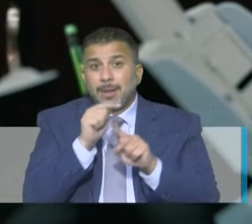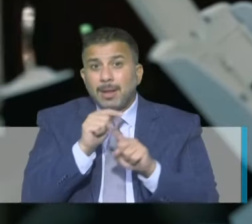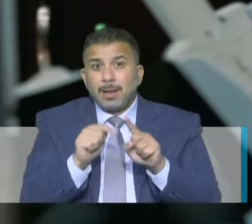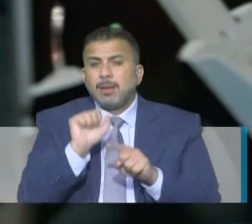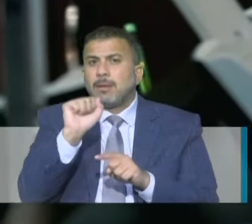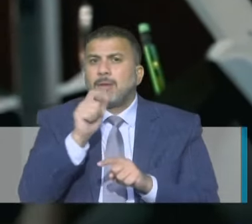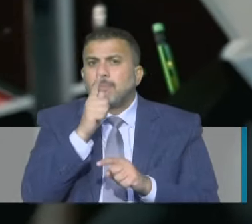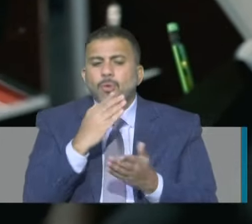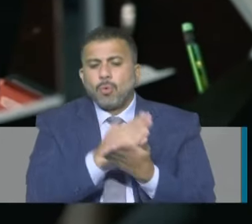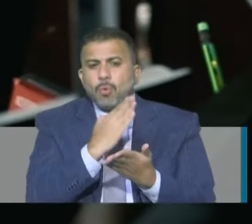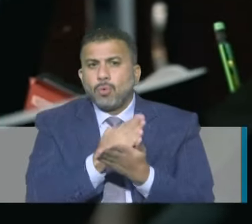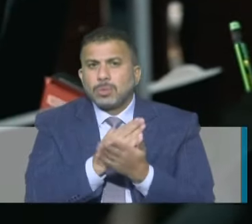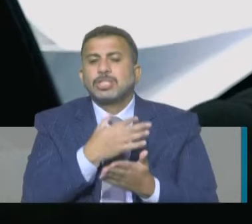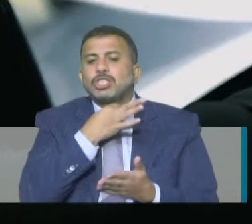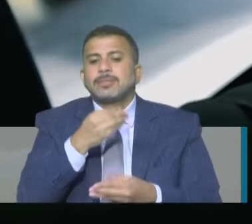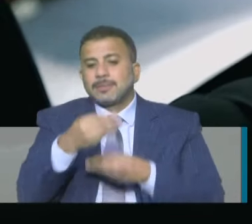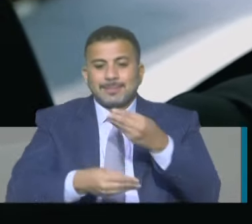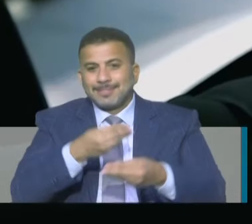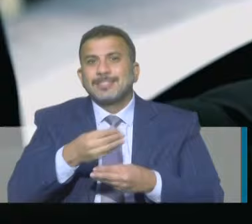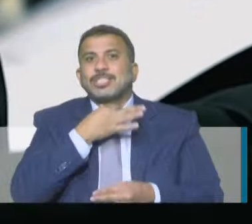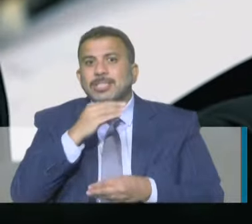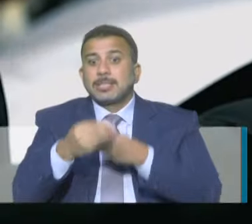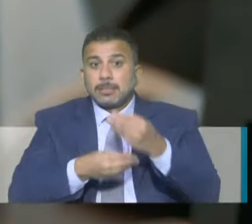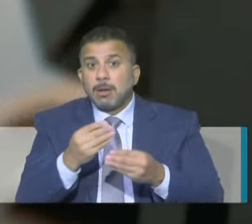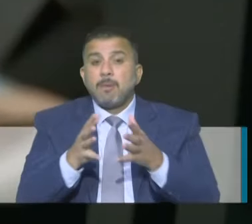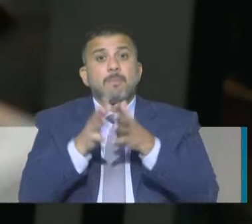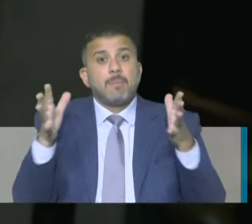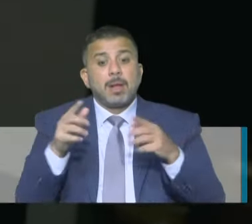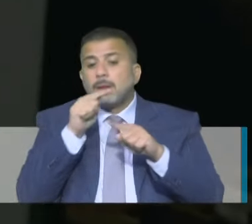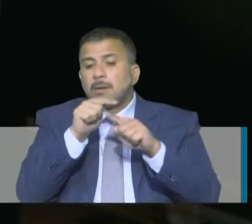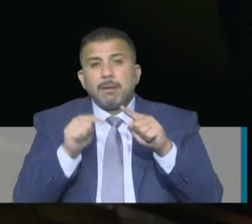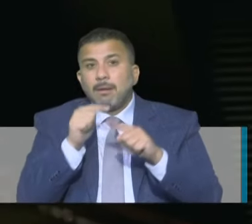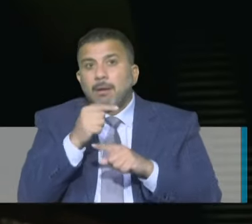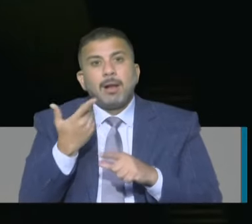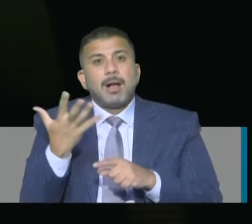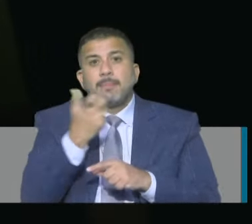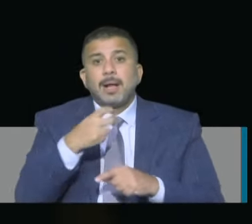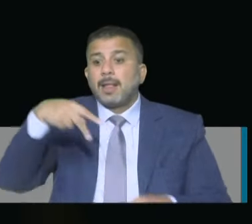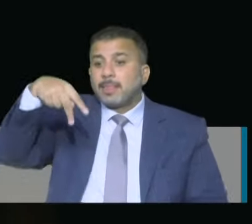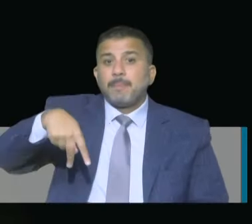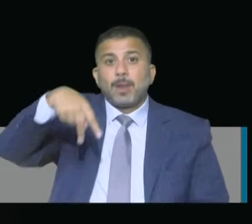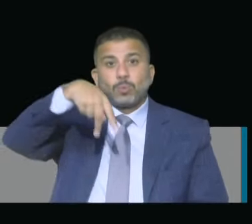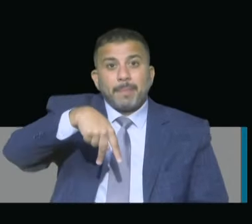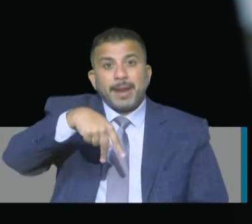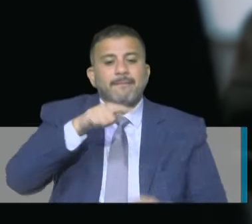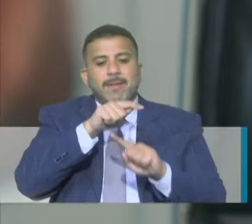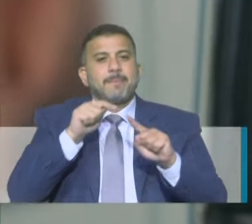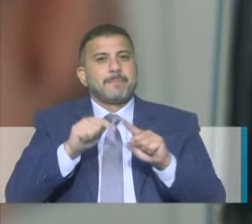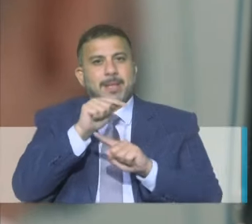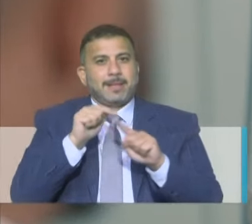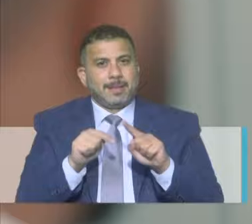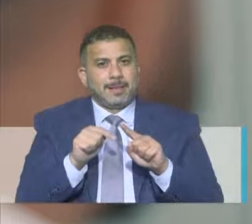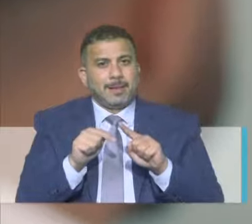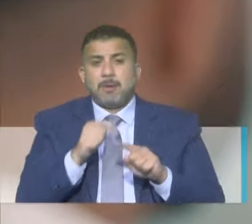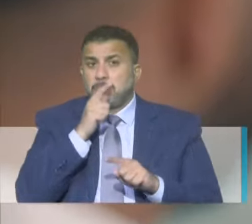فيما استحوذت الرخص المجددة على الحصة الكبرى وبنسبة تتجاوز 88%، ما